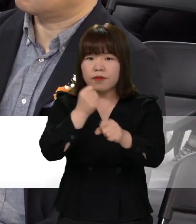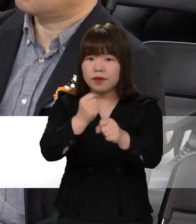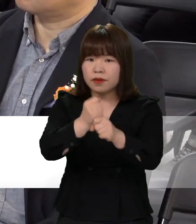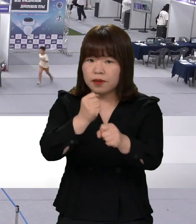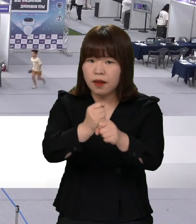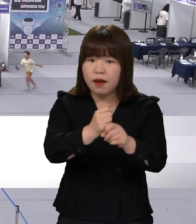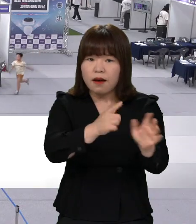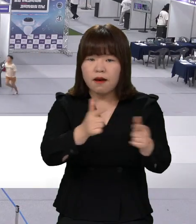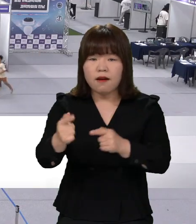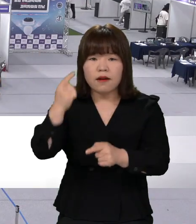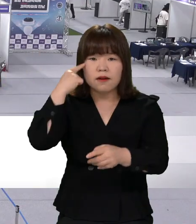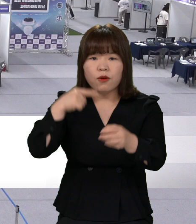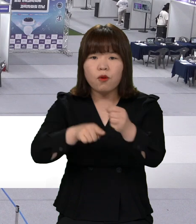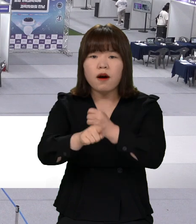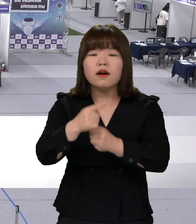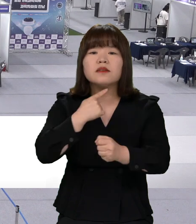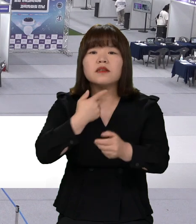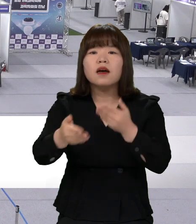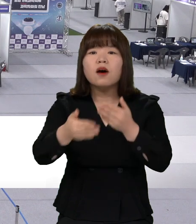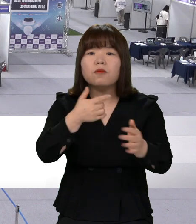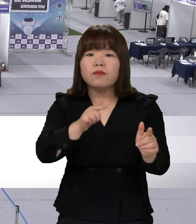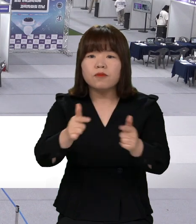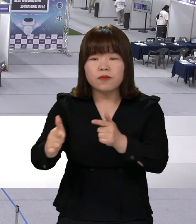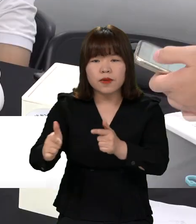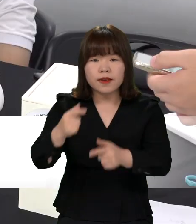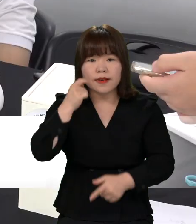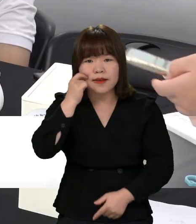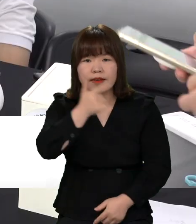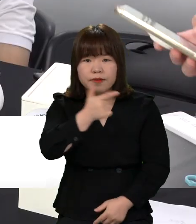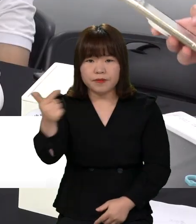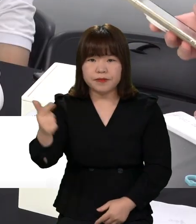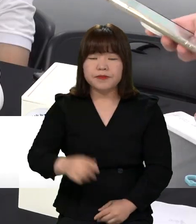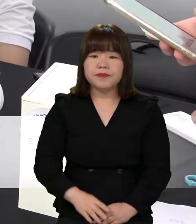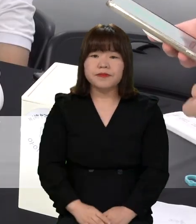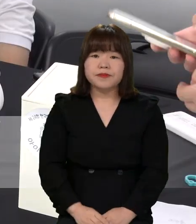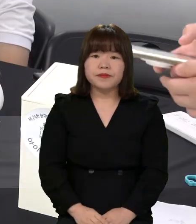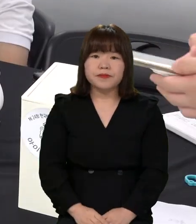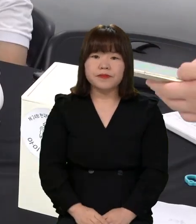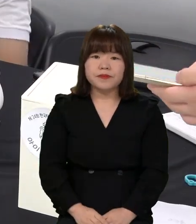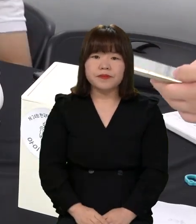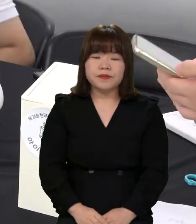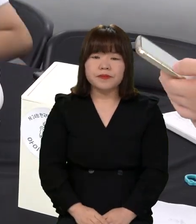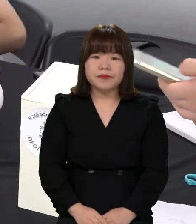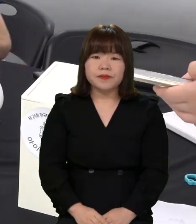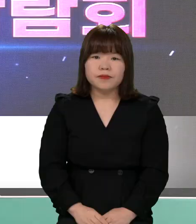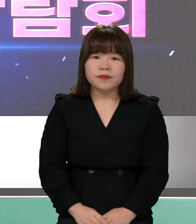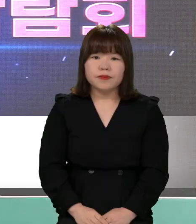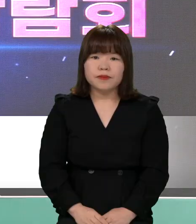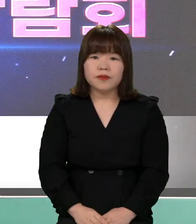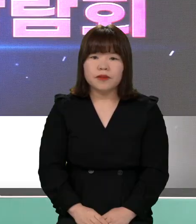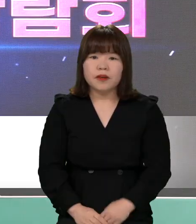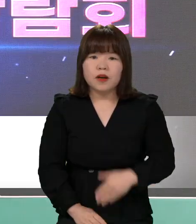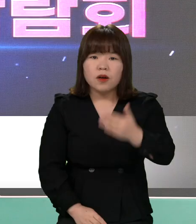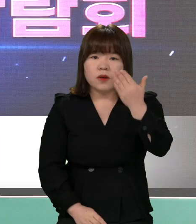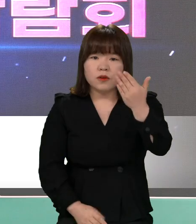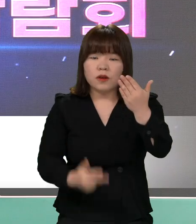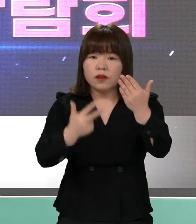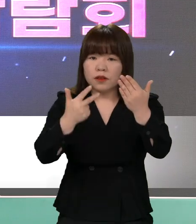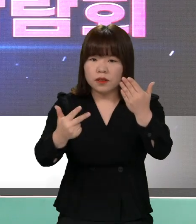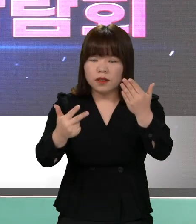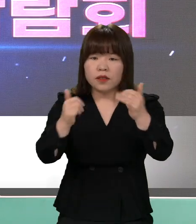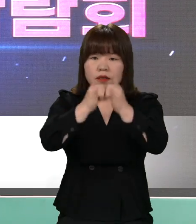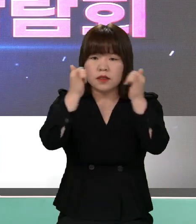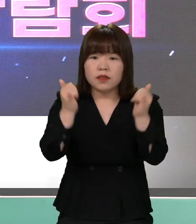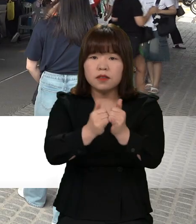열렸고 다양한 과학 체험 프로그램 등이 관람객들의 큰 호응을 얻었습니다 포항시는